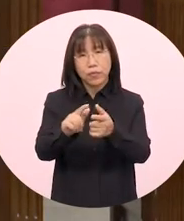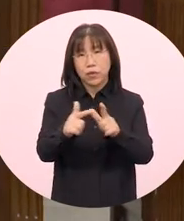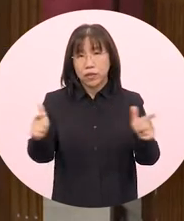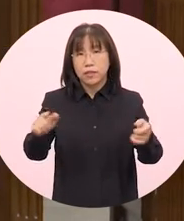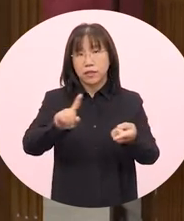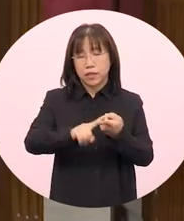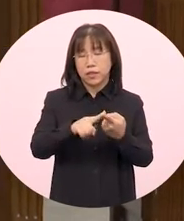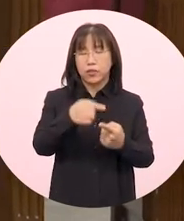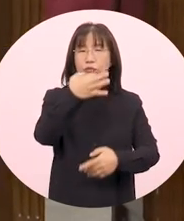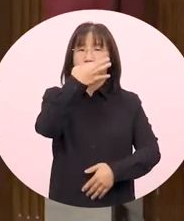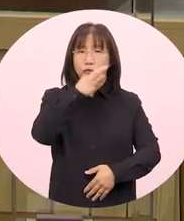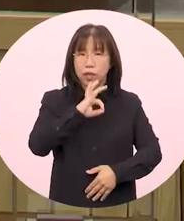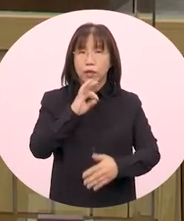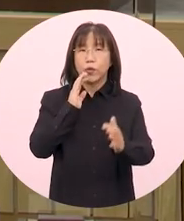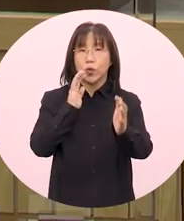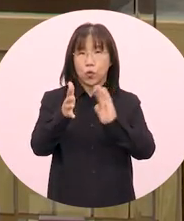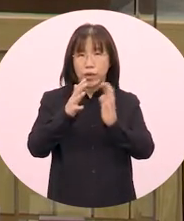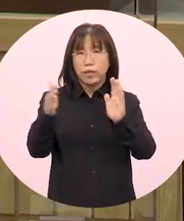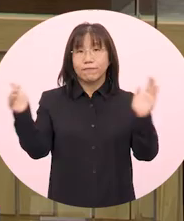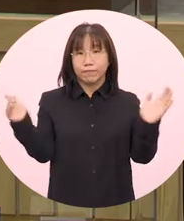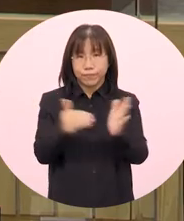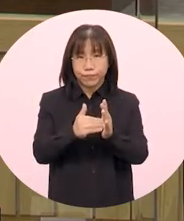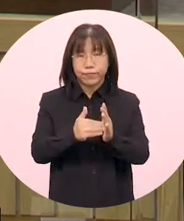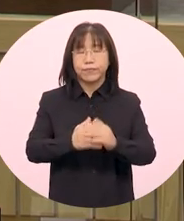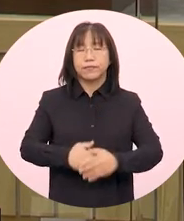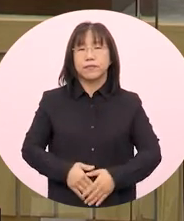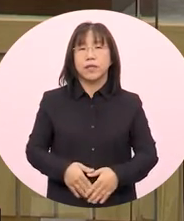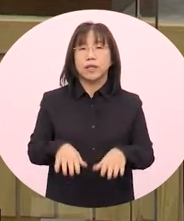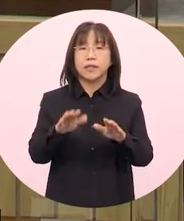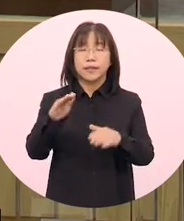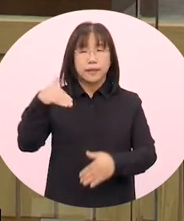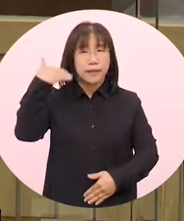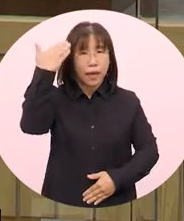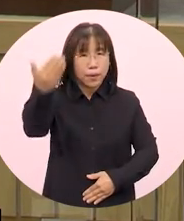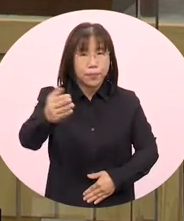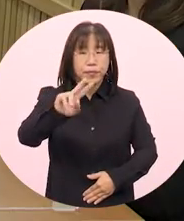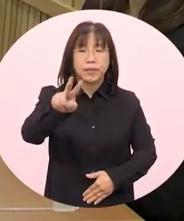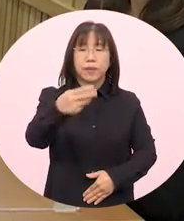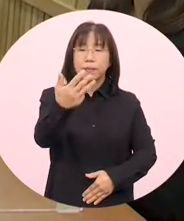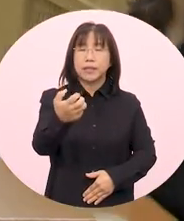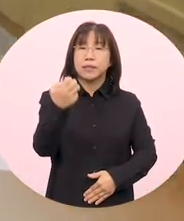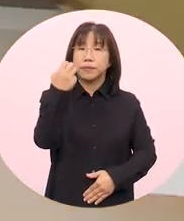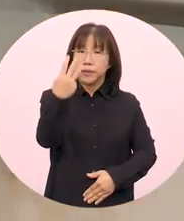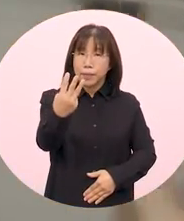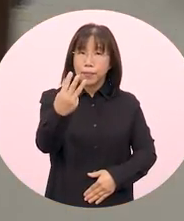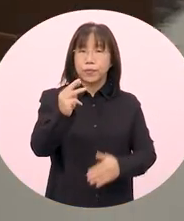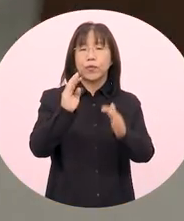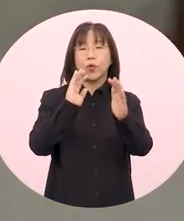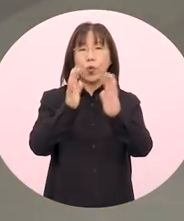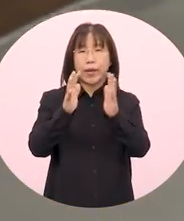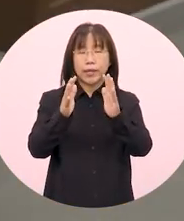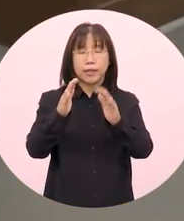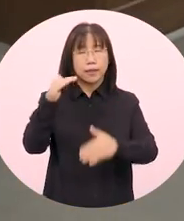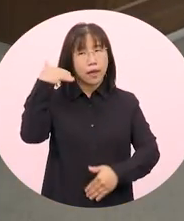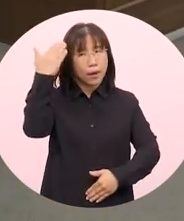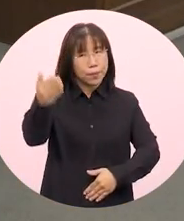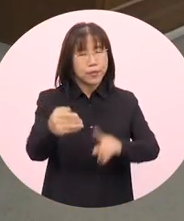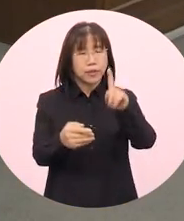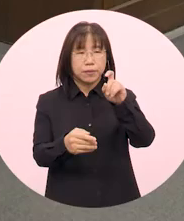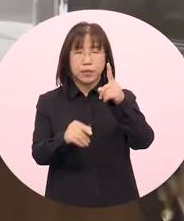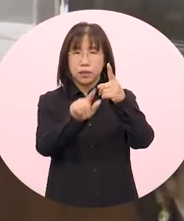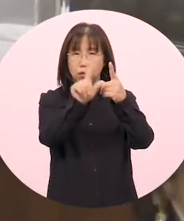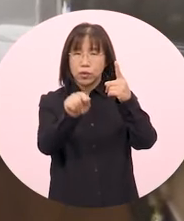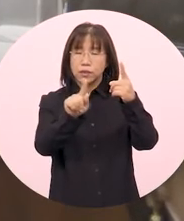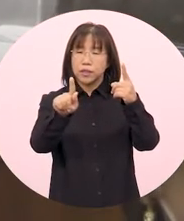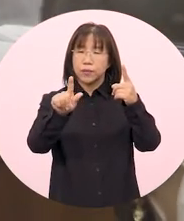있는 등 내실 있고 알찬 임시회가 됐습니다. 한편 다음 회기인 제283회 정례회는 다음 달인